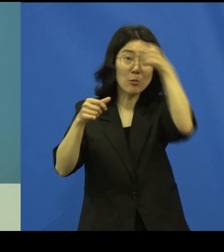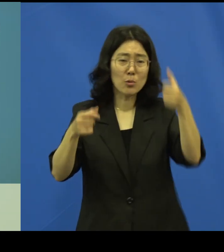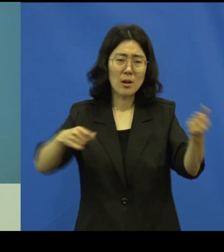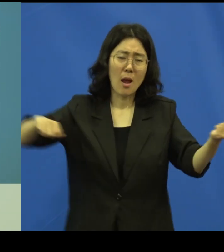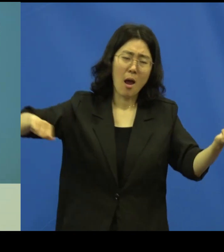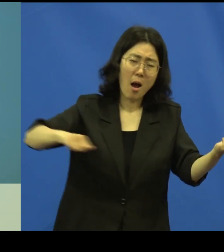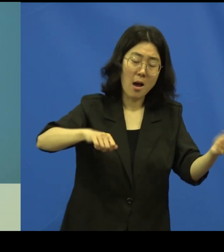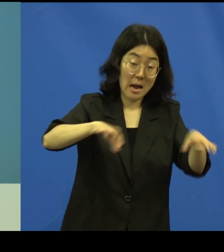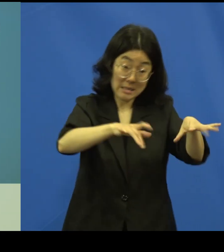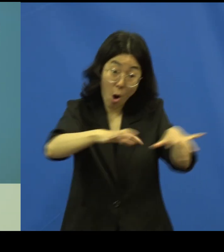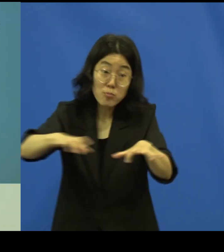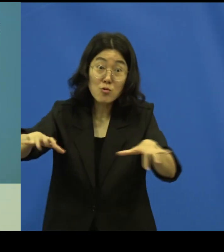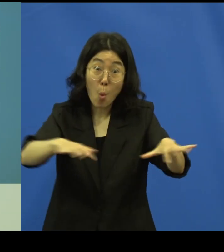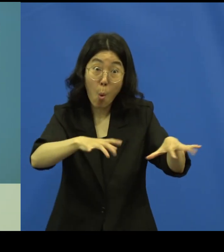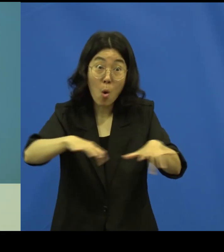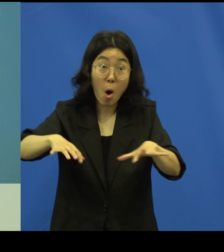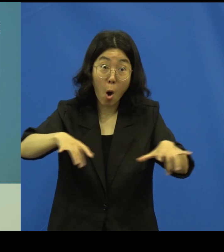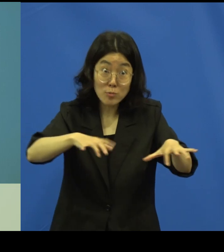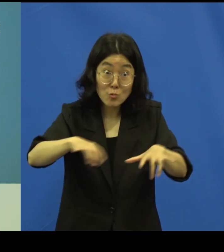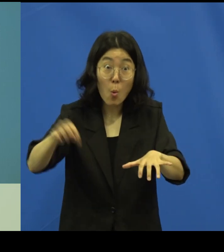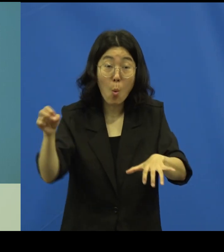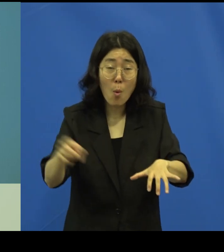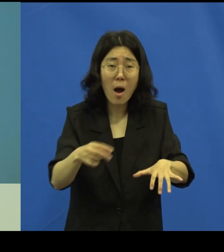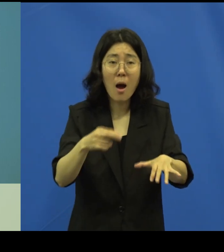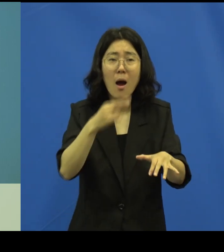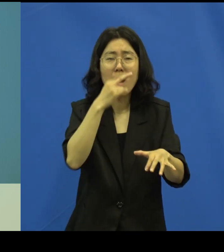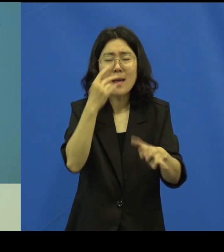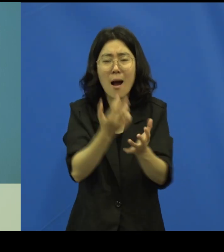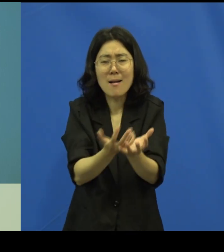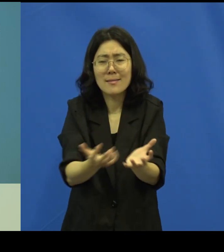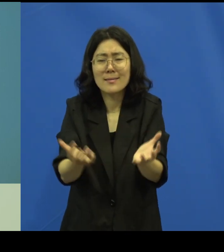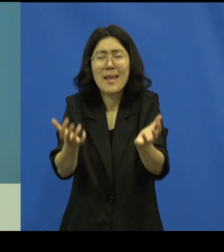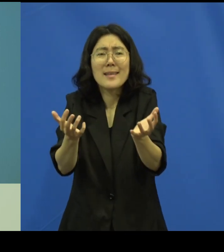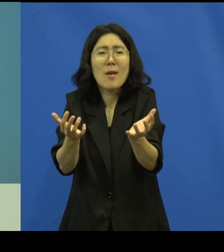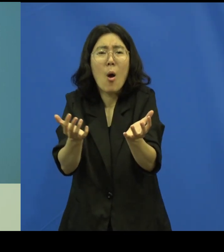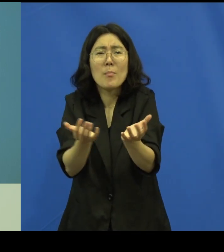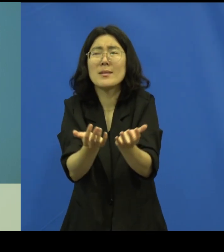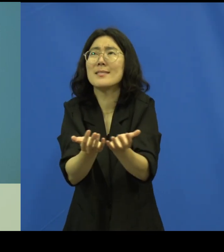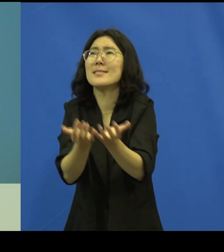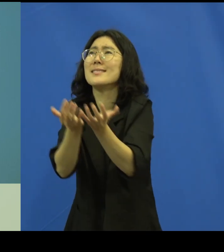향이 가득한 금대접을 가졌으니 이 향은 성도의